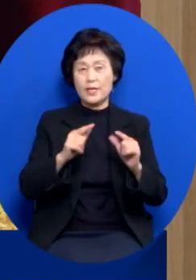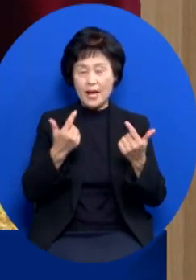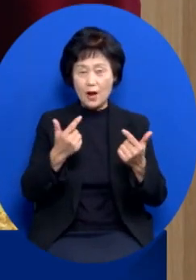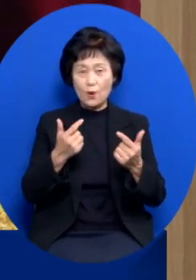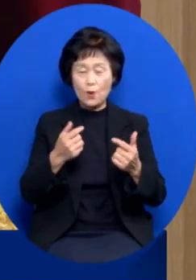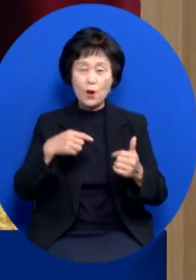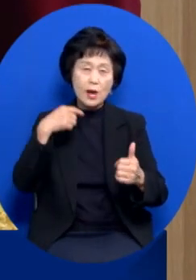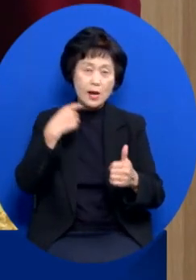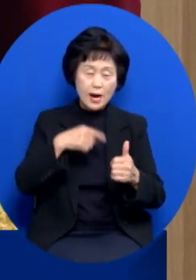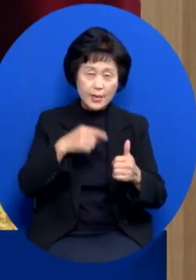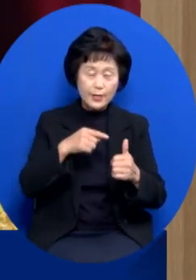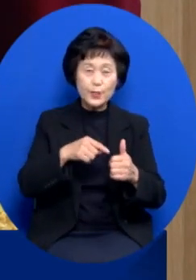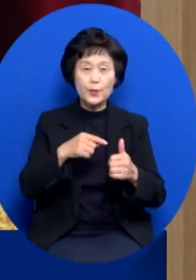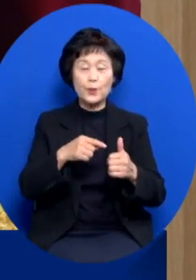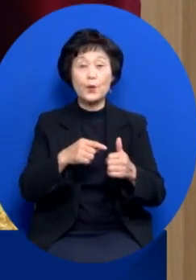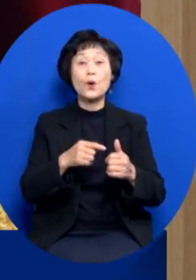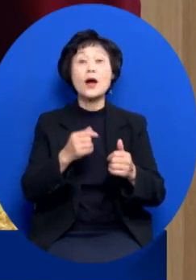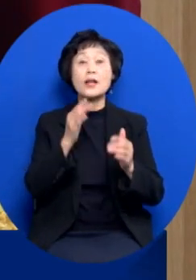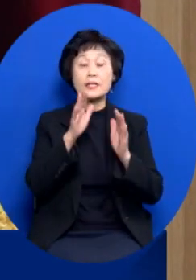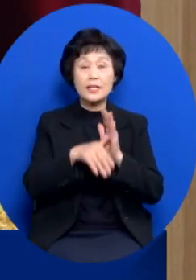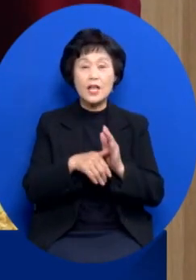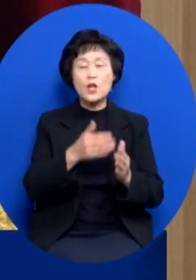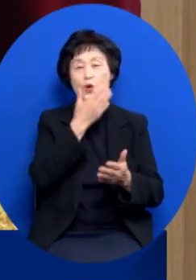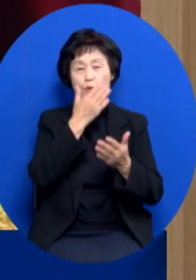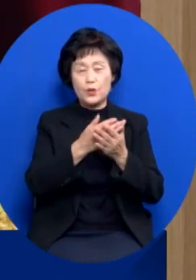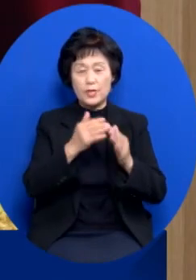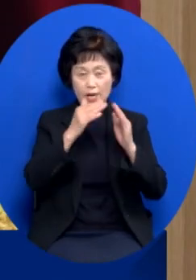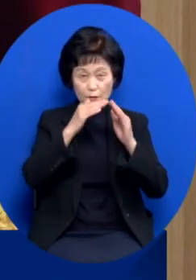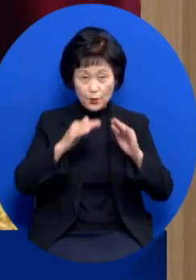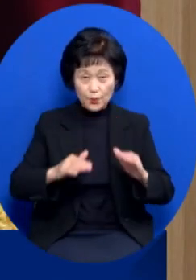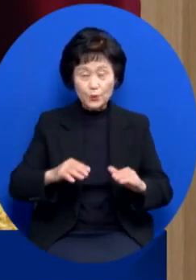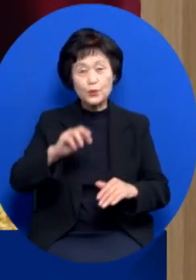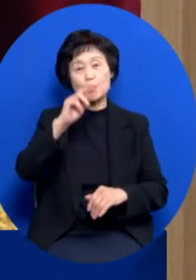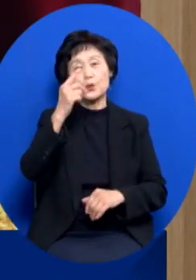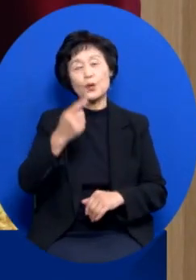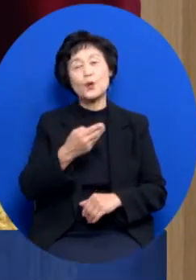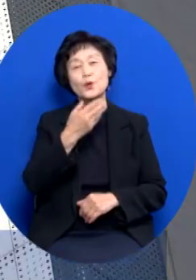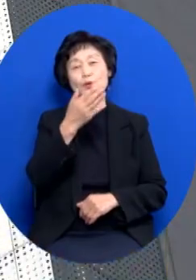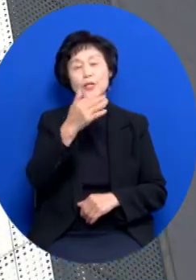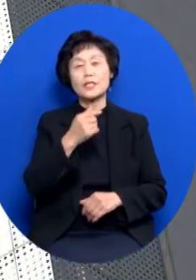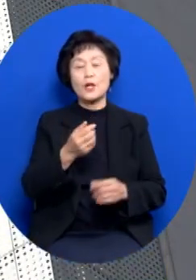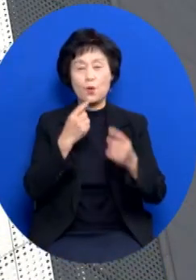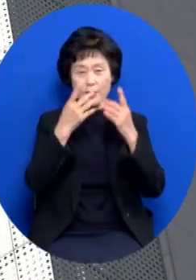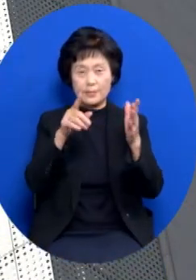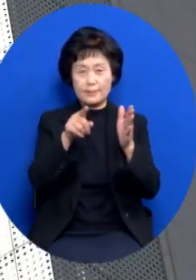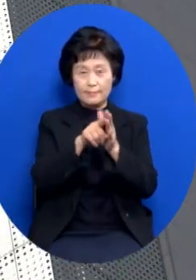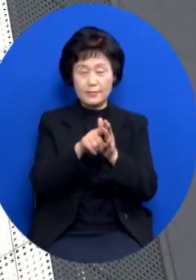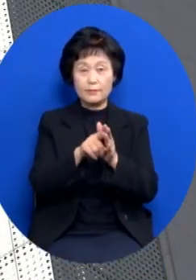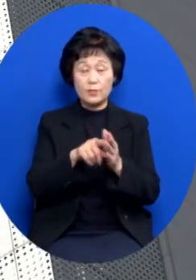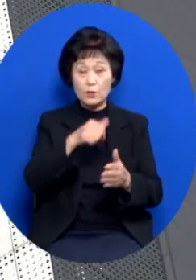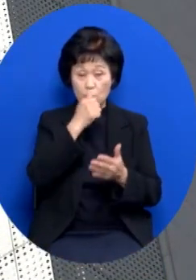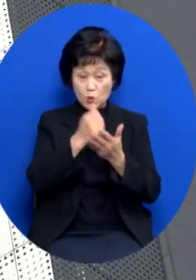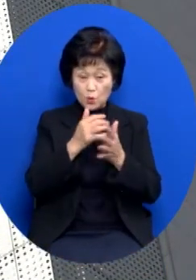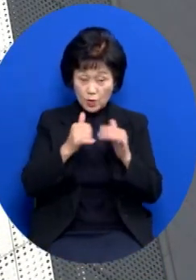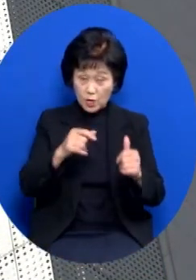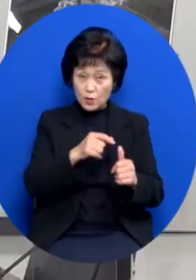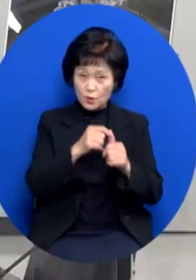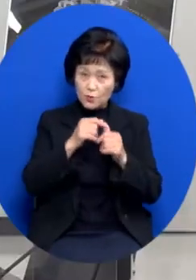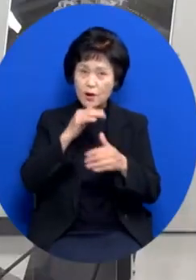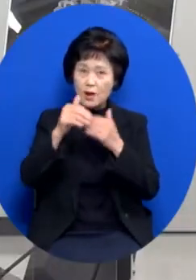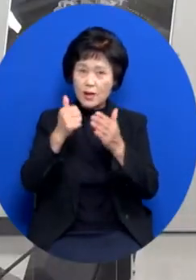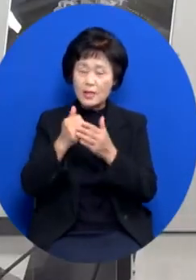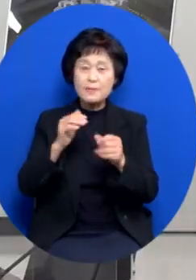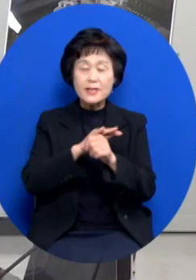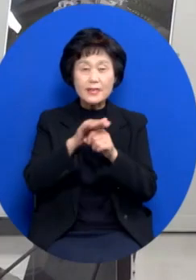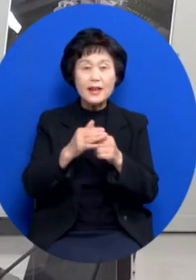우리의 소중한 이웃으로 돌아올 수 있다라고 확신하고 있습니다. 죄인을 구원한 하나님의 사랑을 닮아 있는